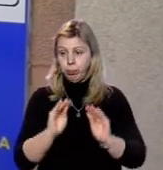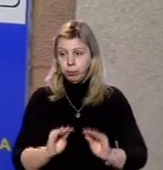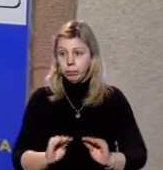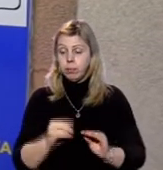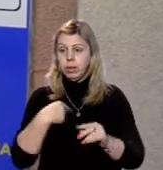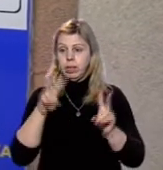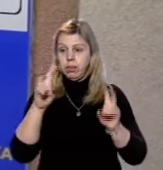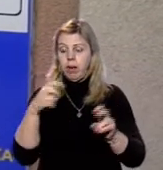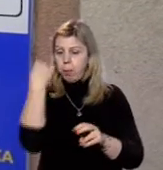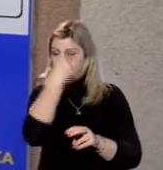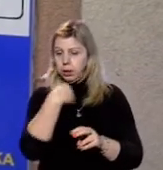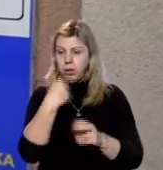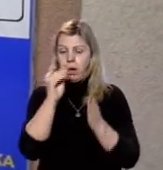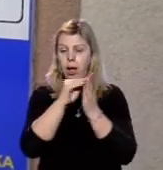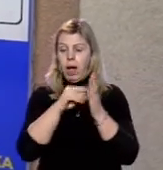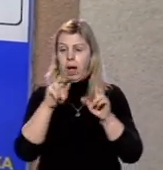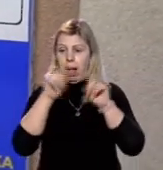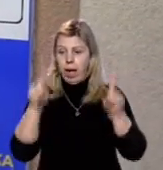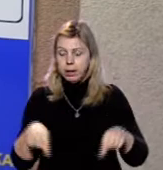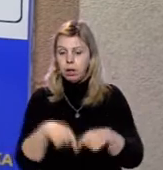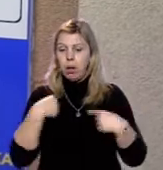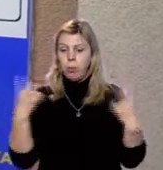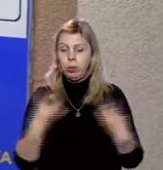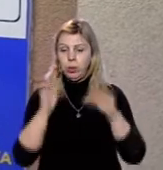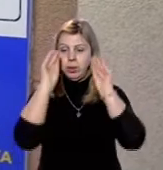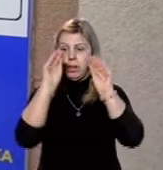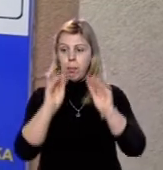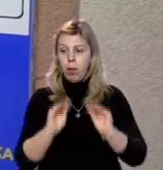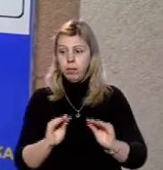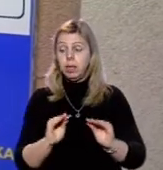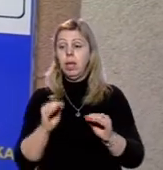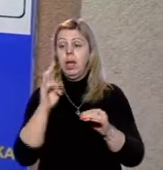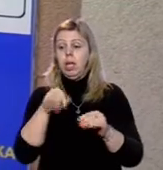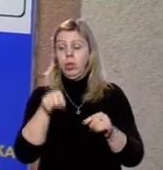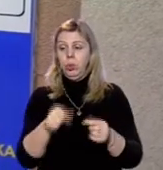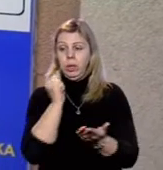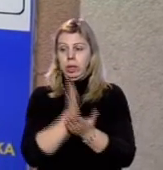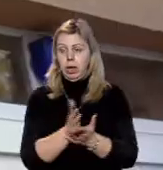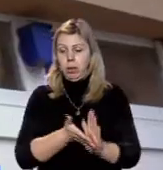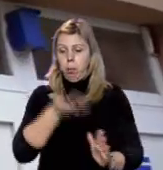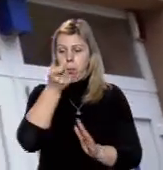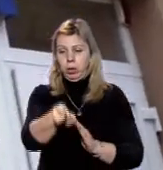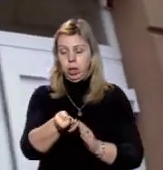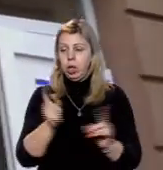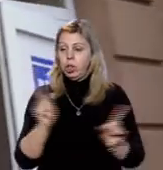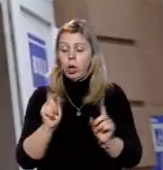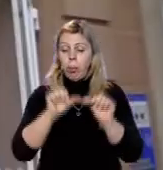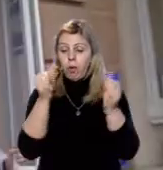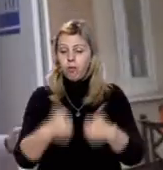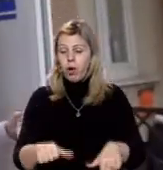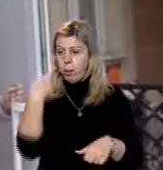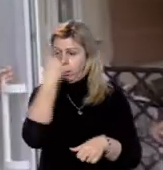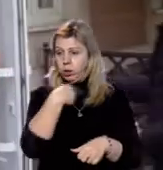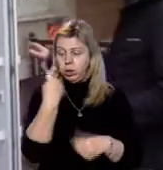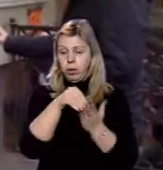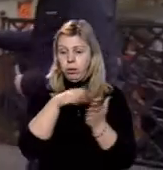Вона називається персональна облікова карта, яку потрібно заповнити і тут вже зразу подати. Щоб оформити